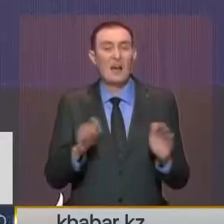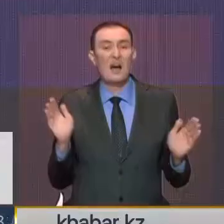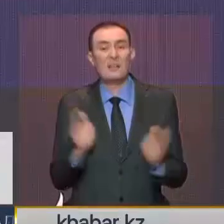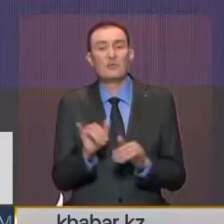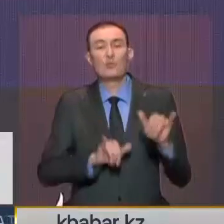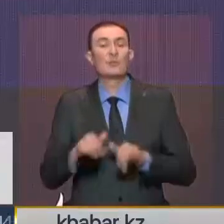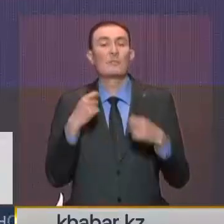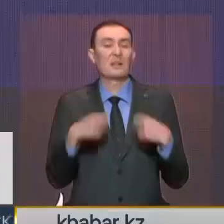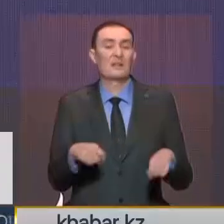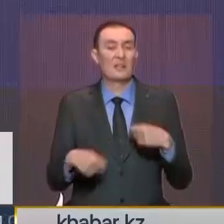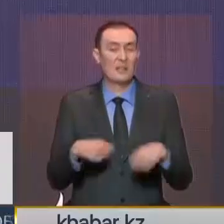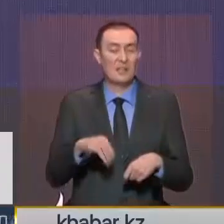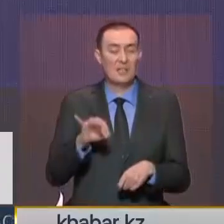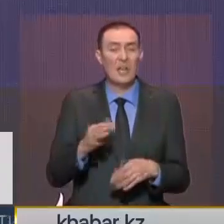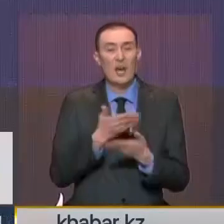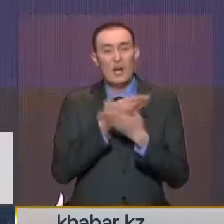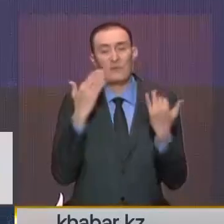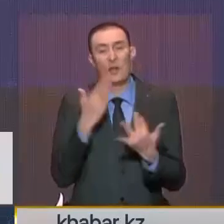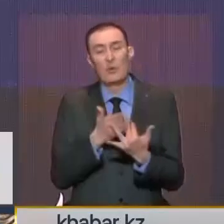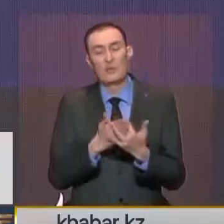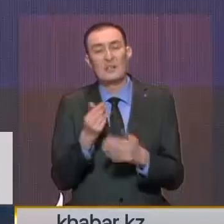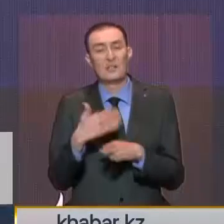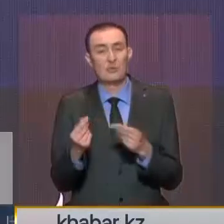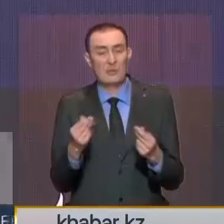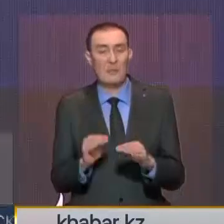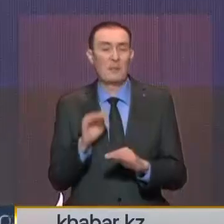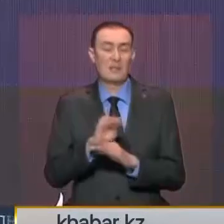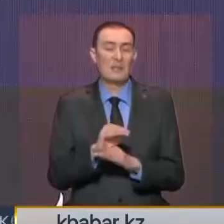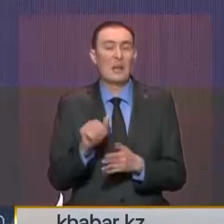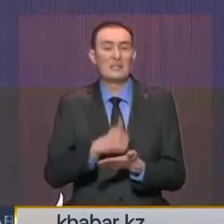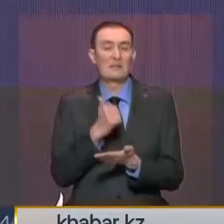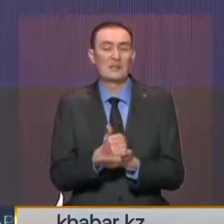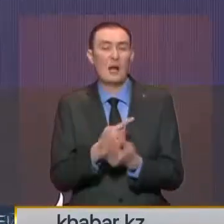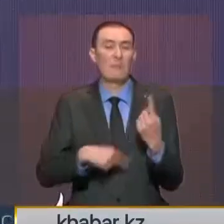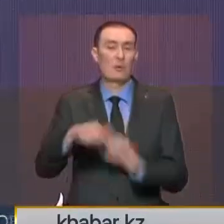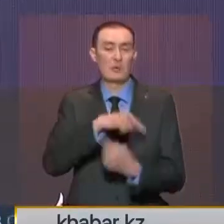произведенной продукции и отсутствие льготных кредитных ресурсов для пополнения основных и оборотных средств.